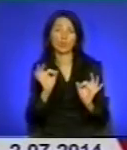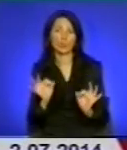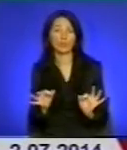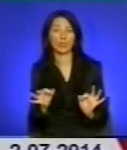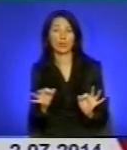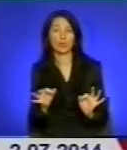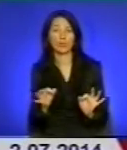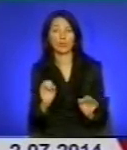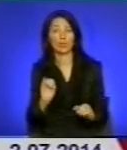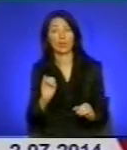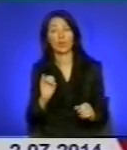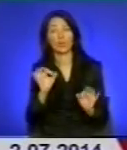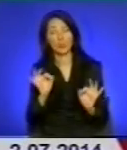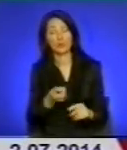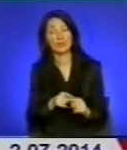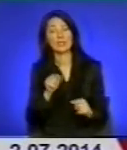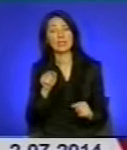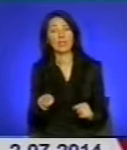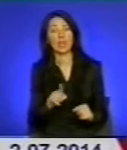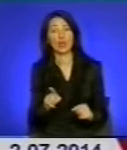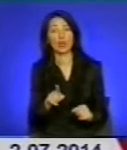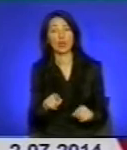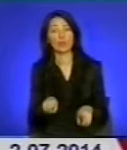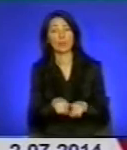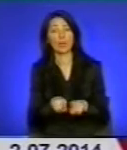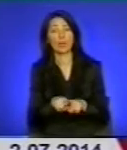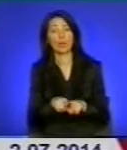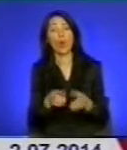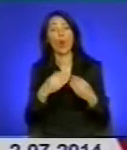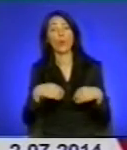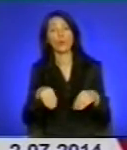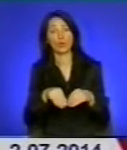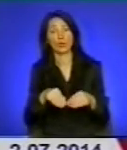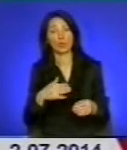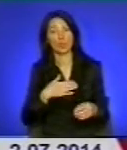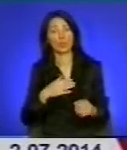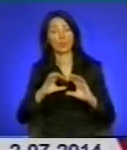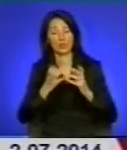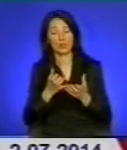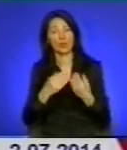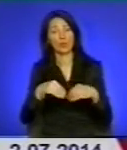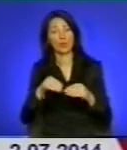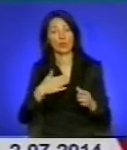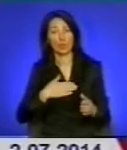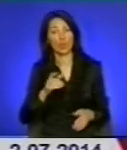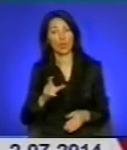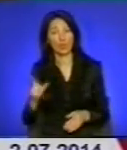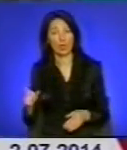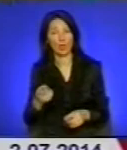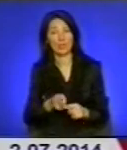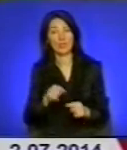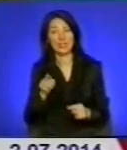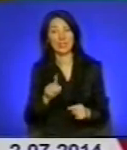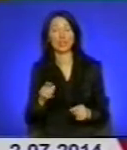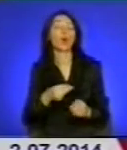і справедливість це те що так само об'єднує наш світ об'єднує наших людей і це те